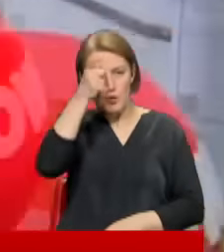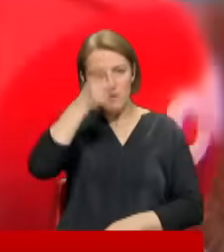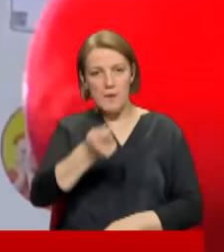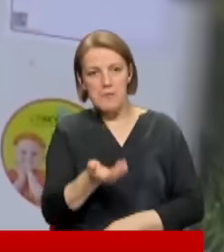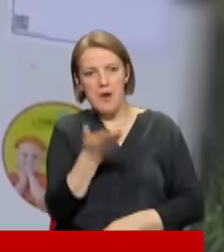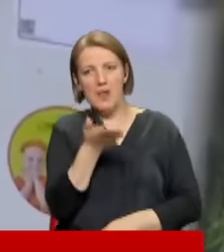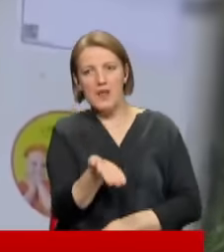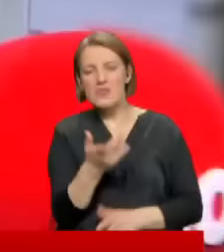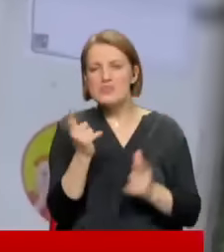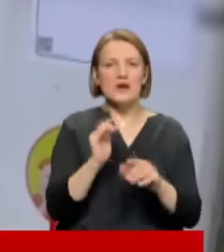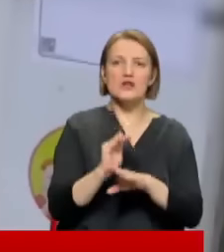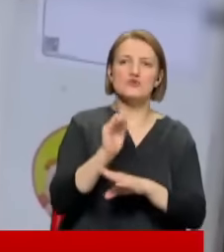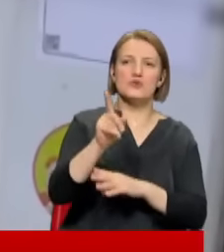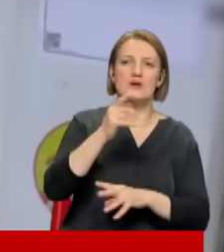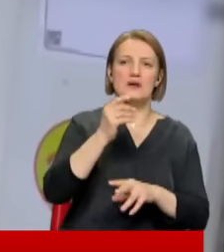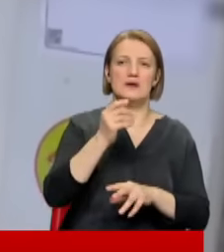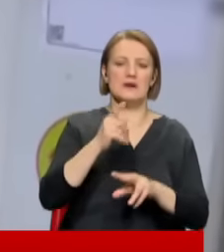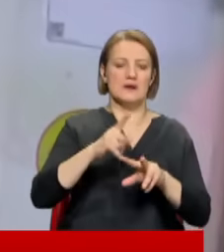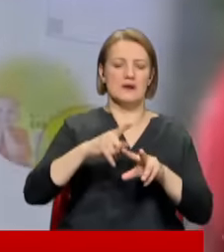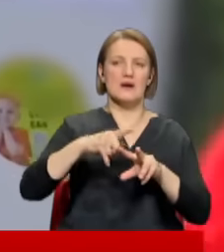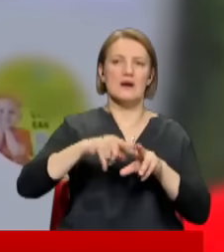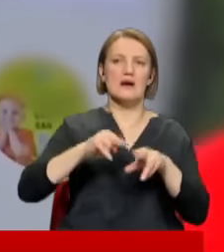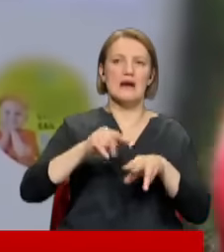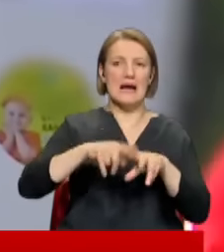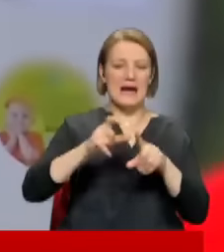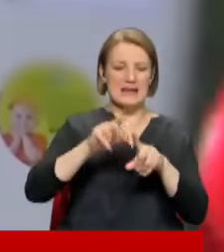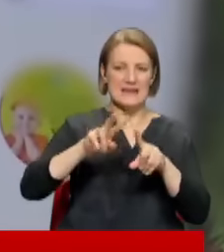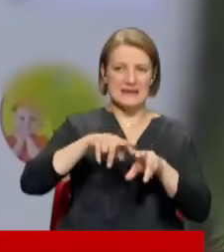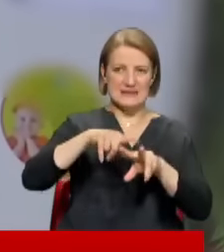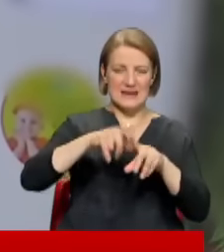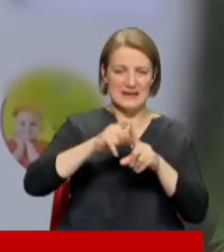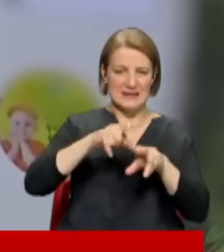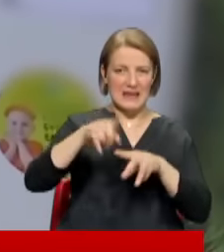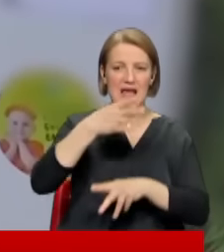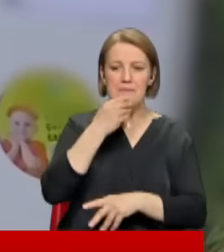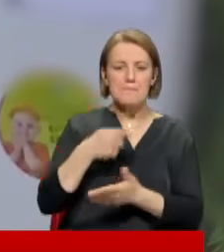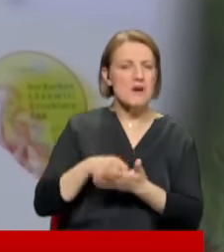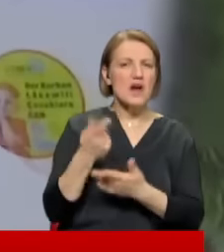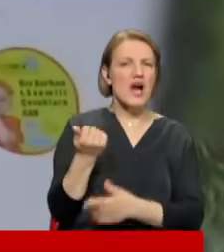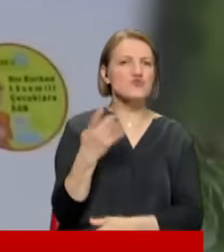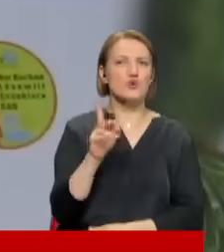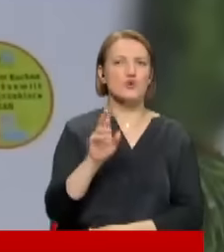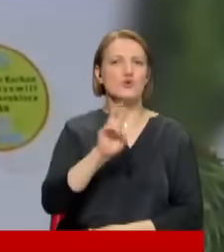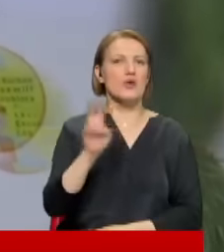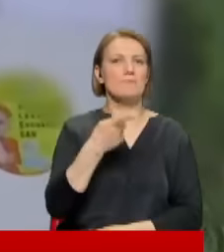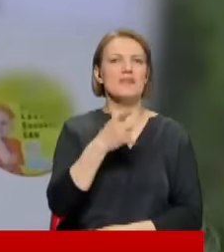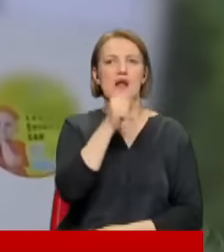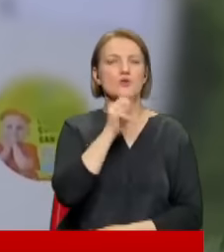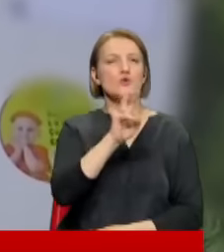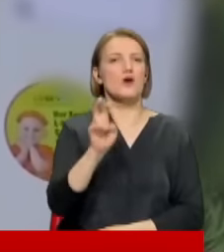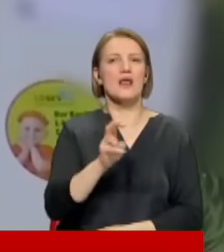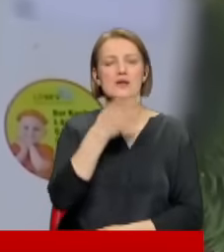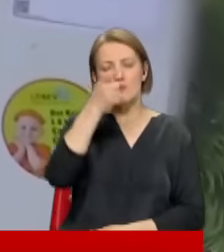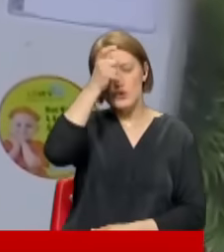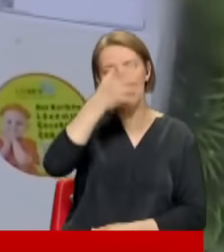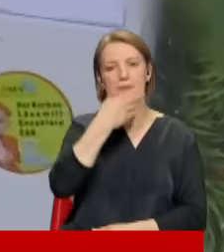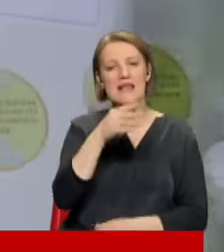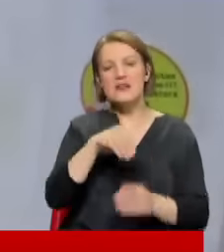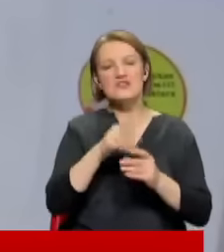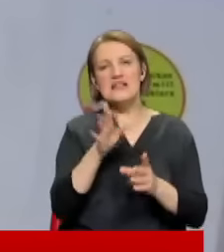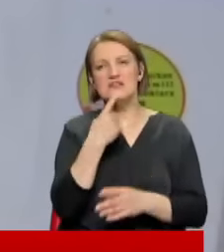geldi. Nerede yaşıyorsunuz? Kanada, Ottawa'da. Kanada'da emekli maaşı kaç dolar? 1600. Türkiye'deki emekliler için